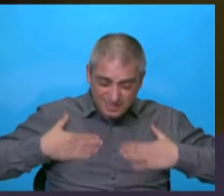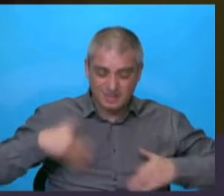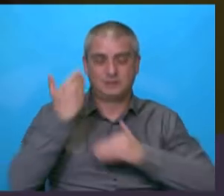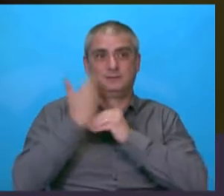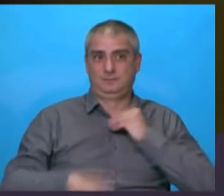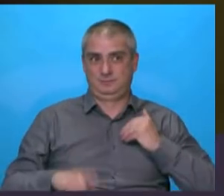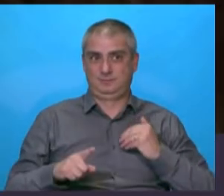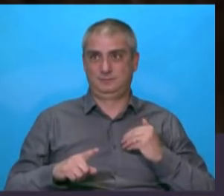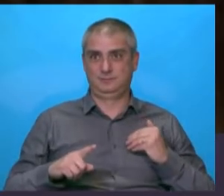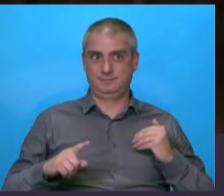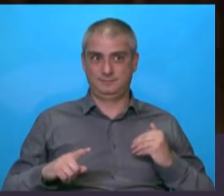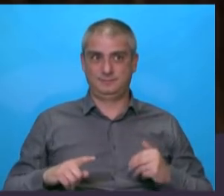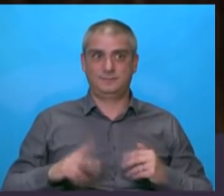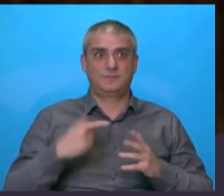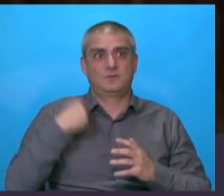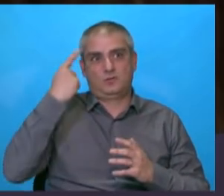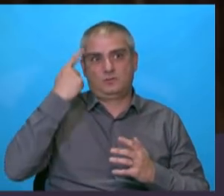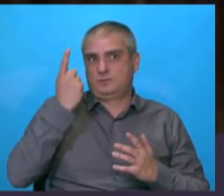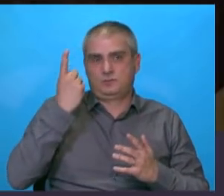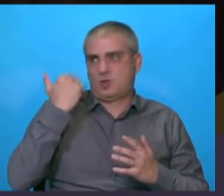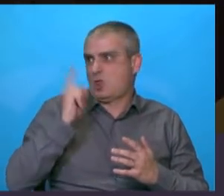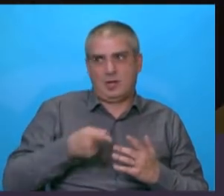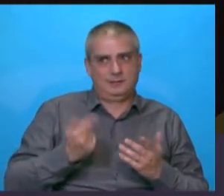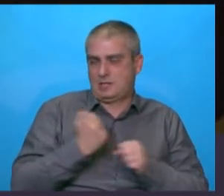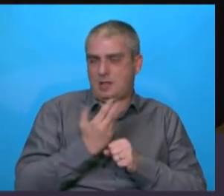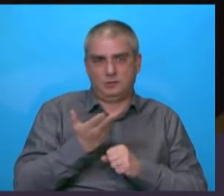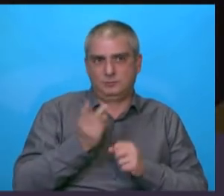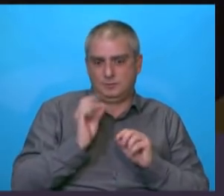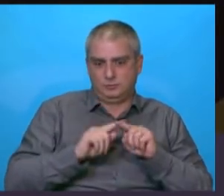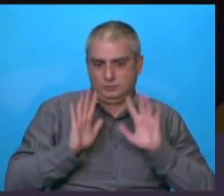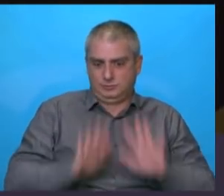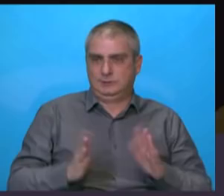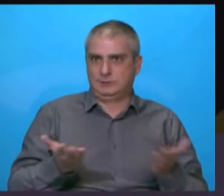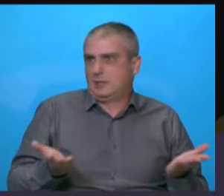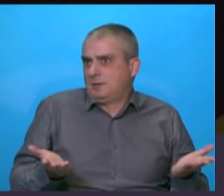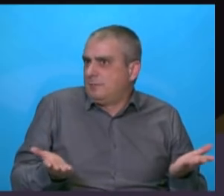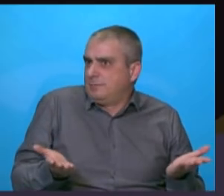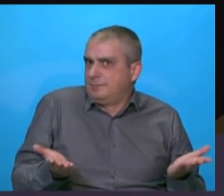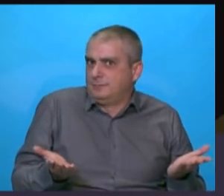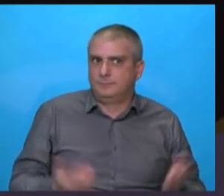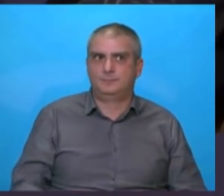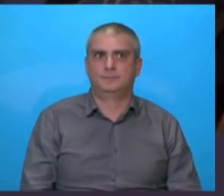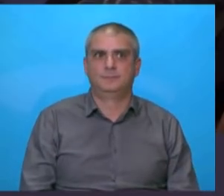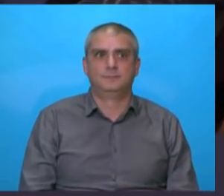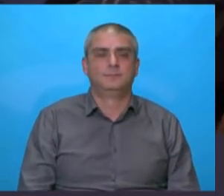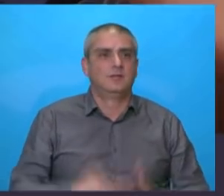layer. So it's really, I feel like it's not necessary and it's really racist. חיפוש על כל